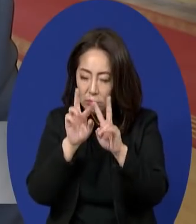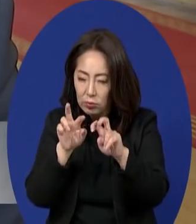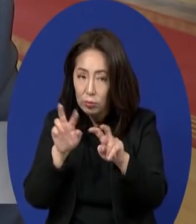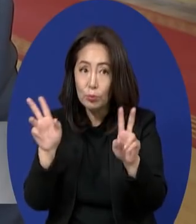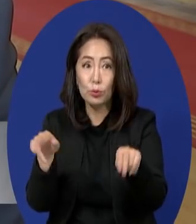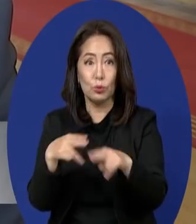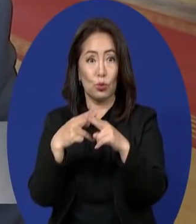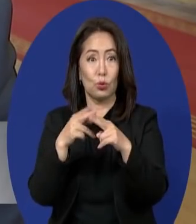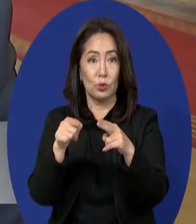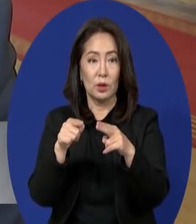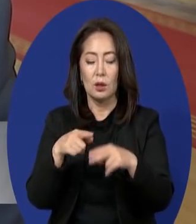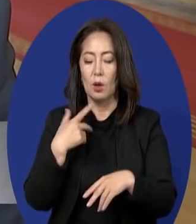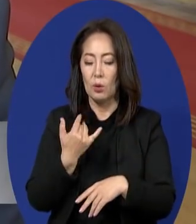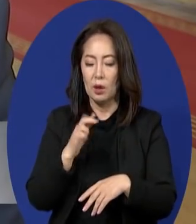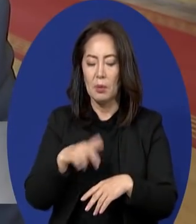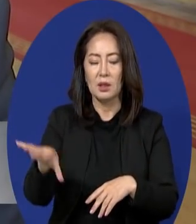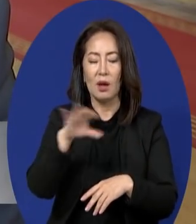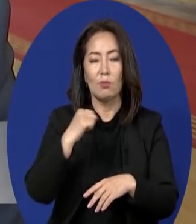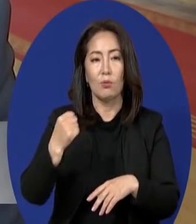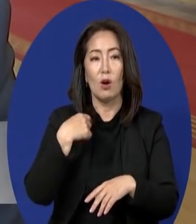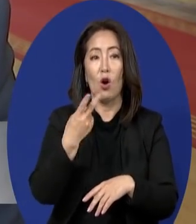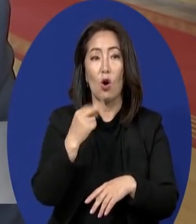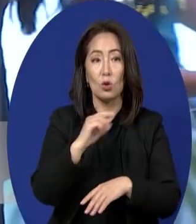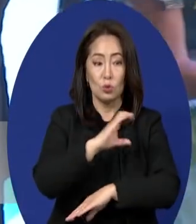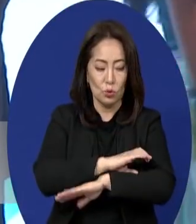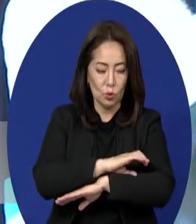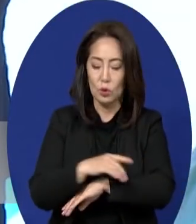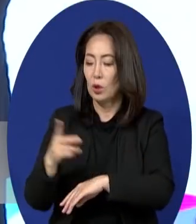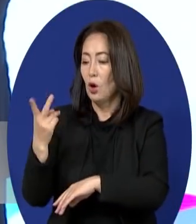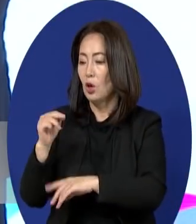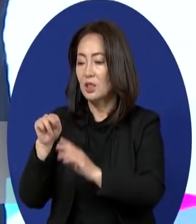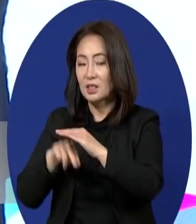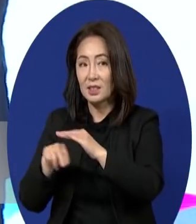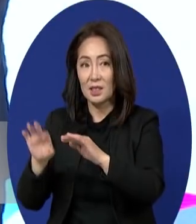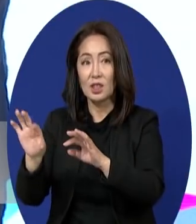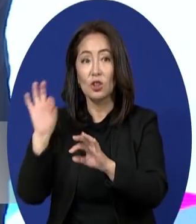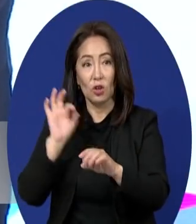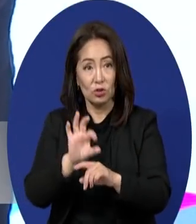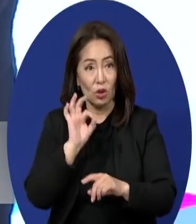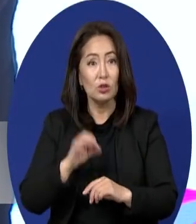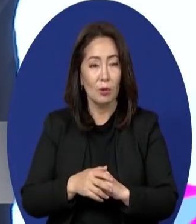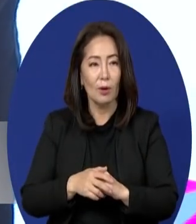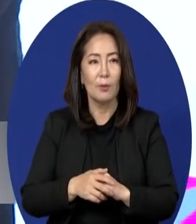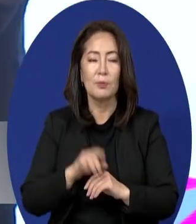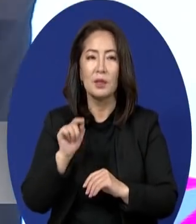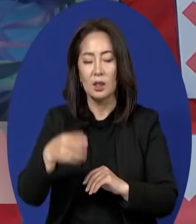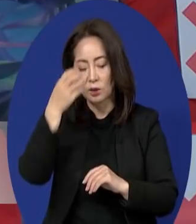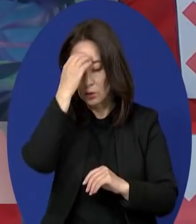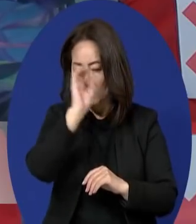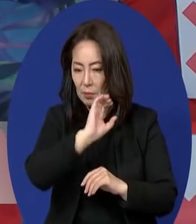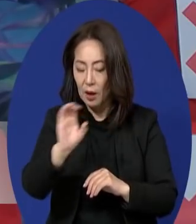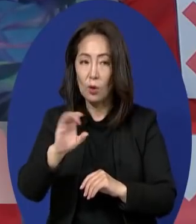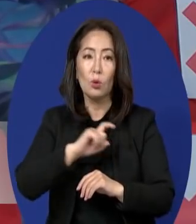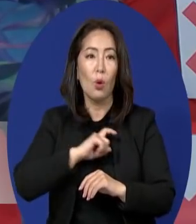одоо нийслэлийн тэргүүний 20 сургууль 20 цэцэрлэгийг шалгаруулдаг. Шилдэг сургууль цэцэрлэгийг шалгаруулахдаа төрийн болон хувийн өмчөөр